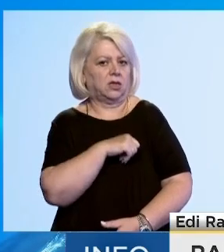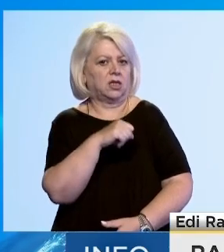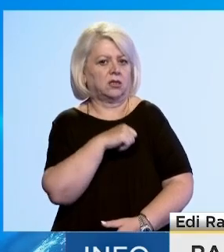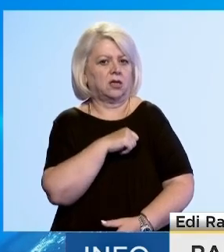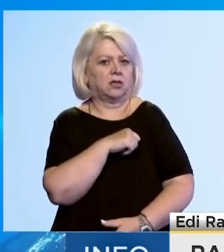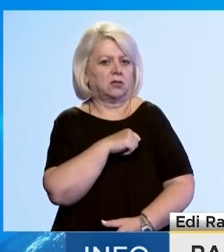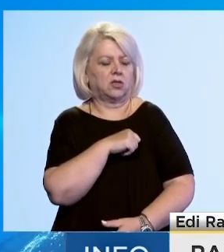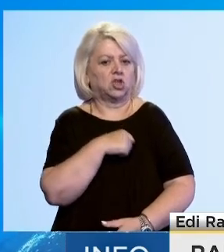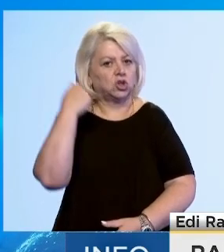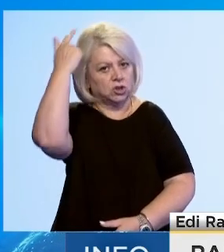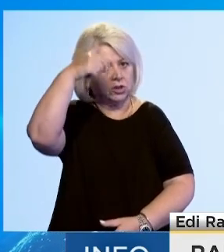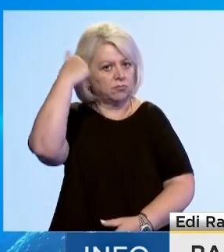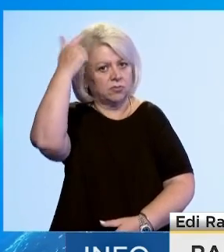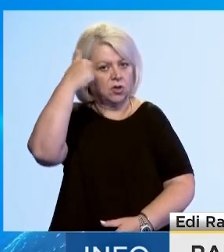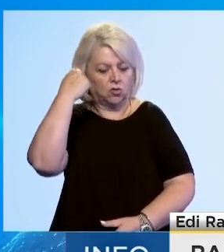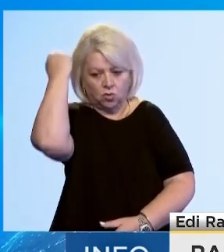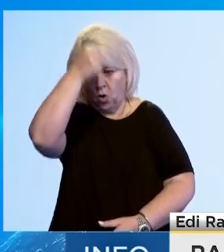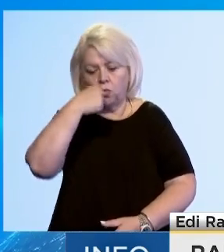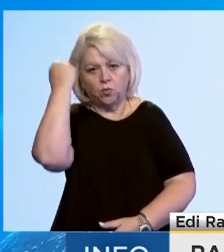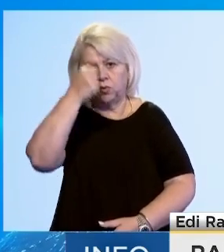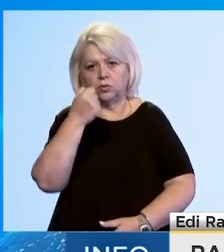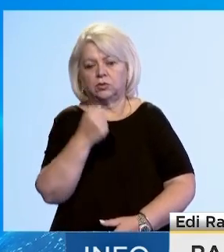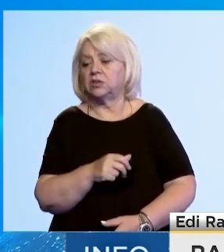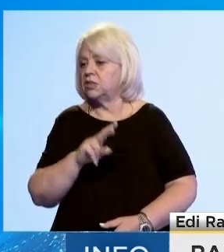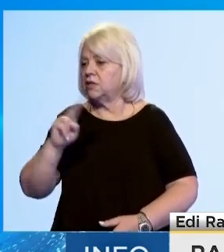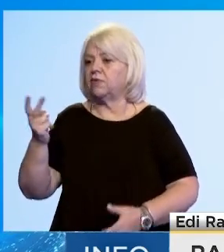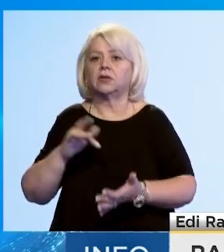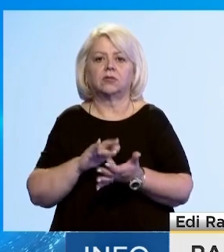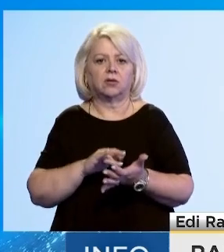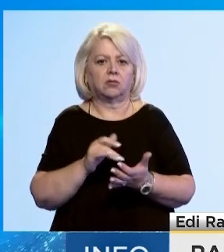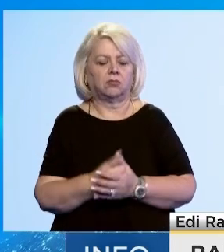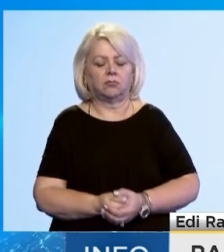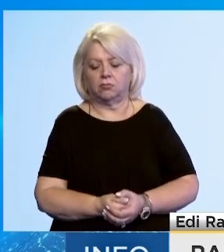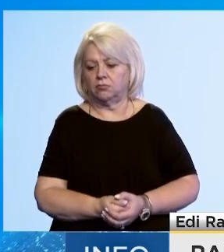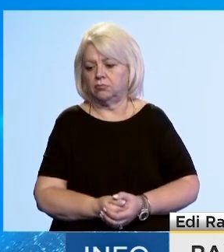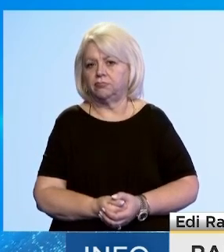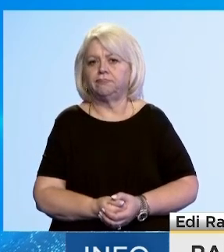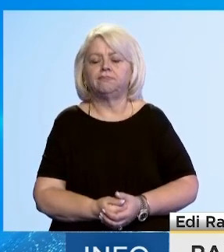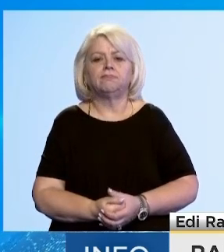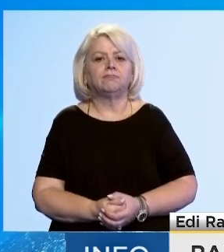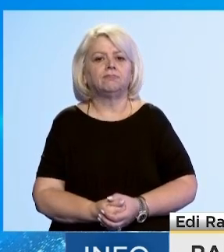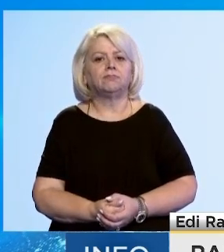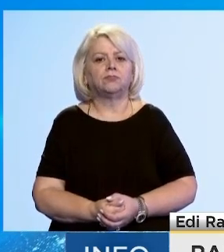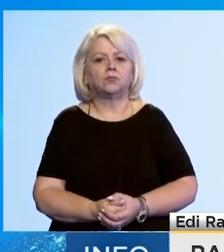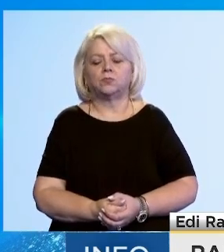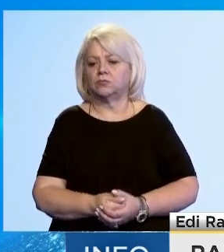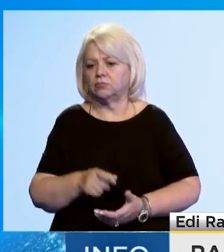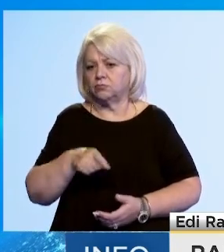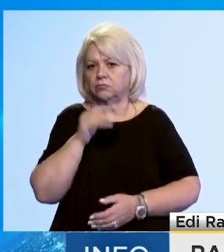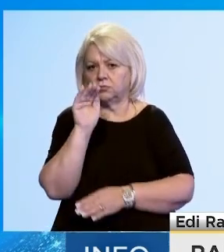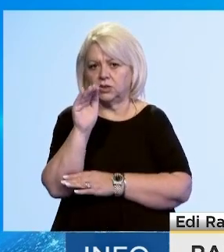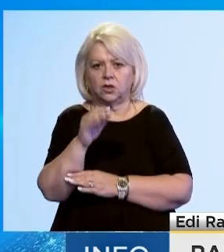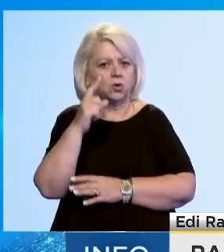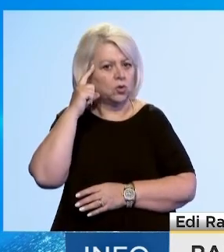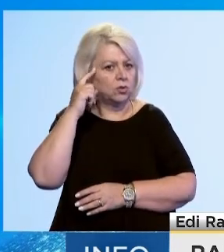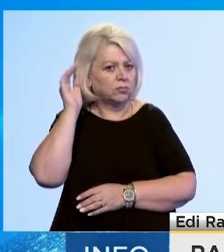e shqiptarëve në Kosovë dhe në vende tjera dhe unë ja thash dhe kryeministres që ne